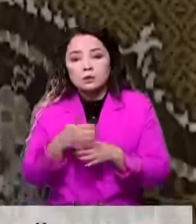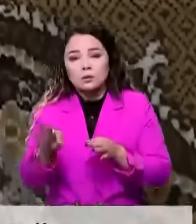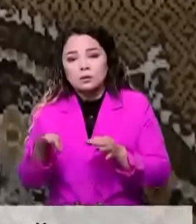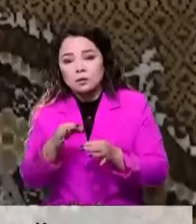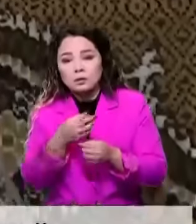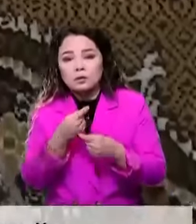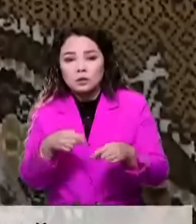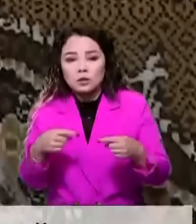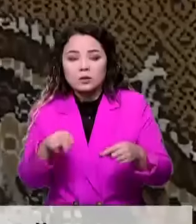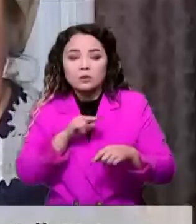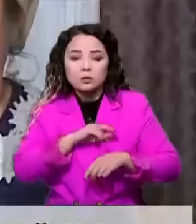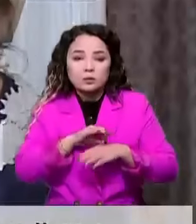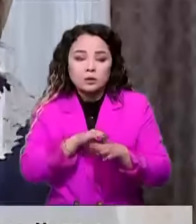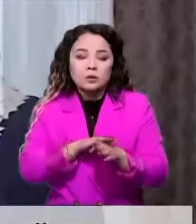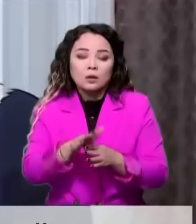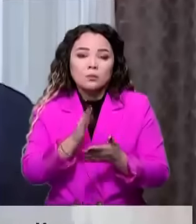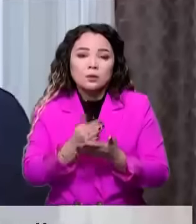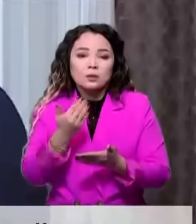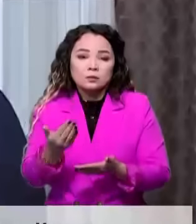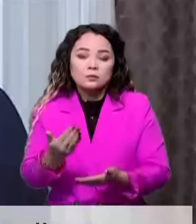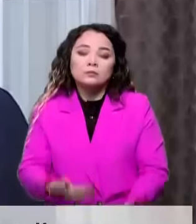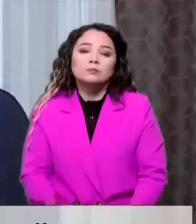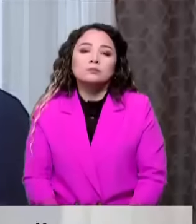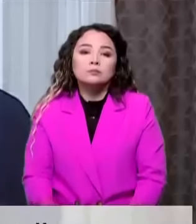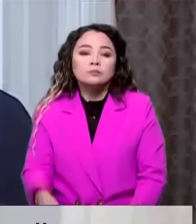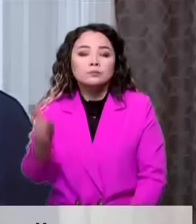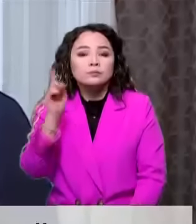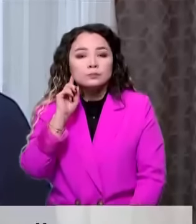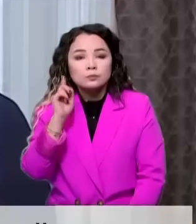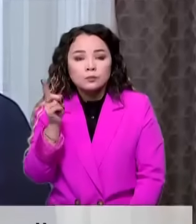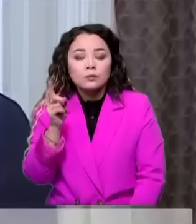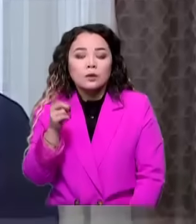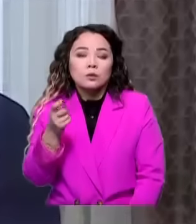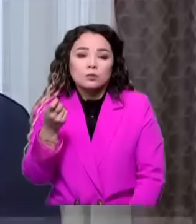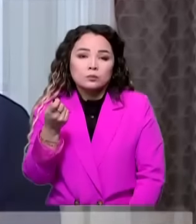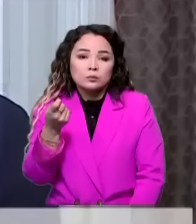қажетті дүниені тіге береді. Енді анамыздың есту қабілеті